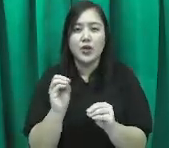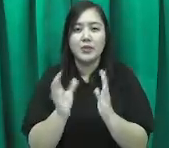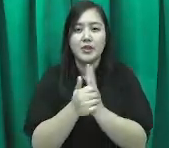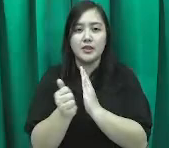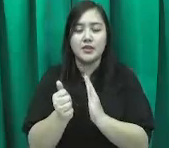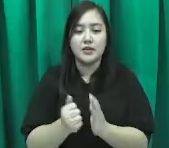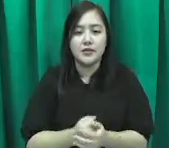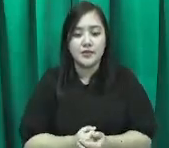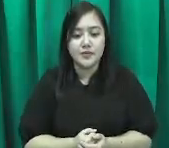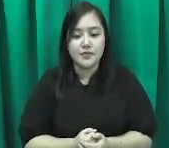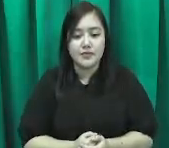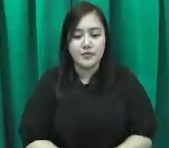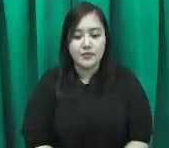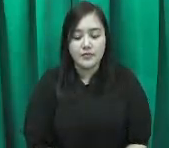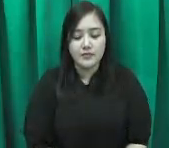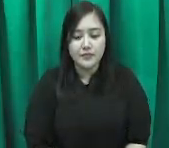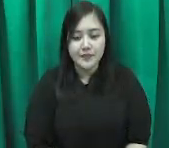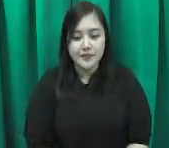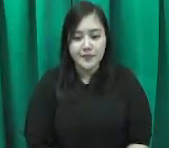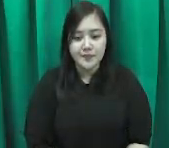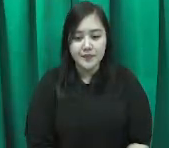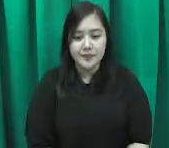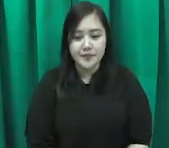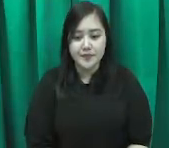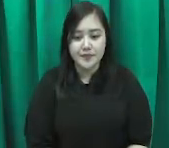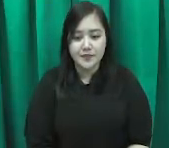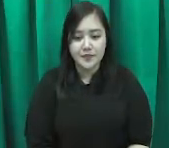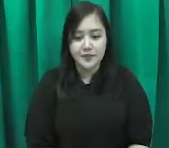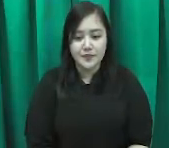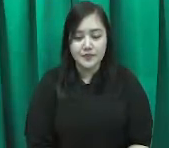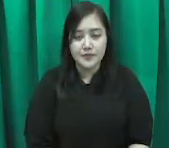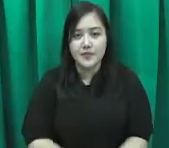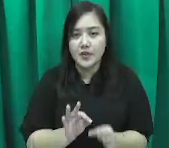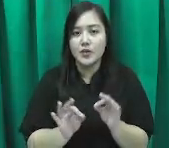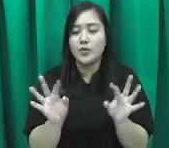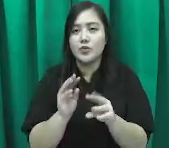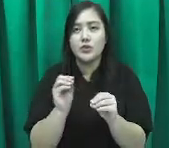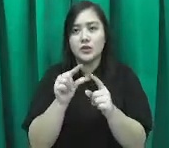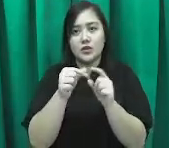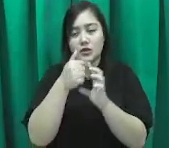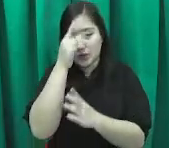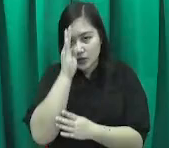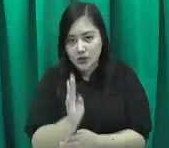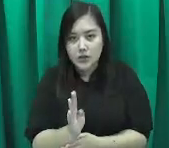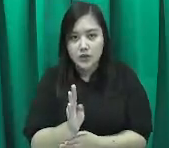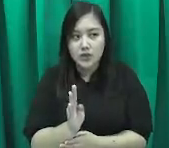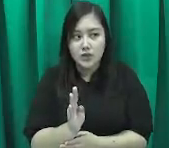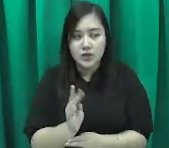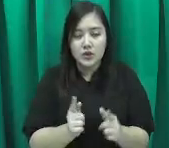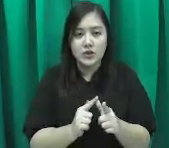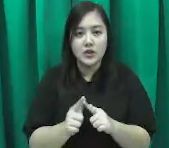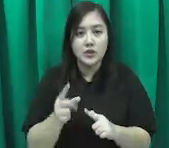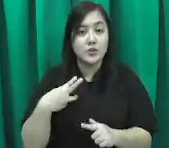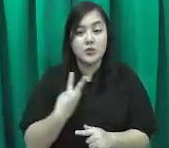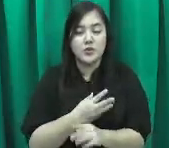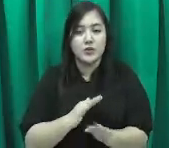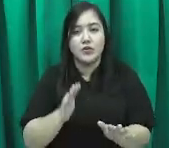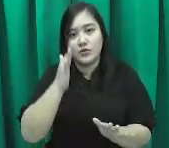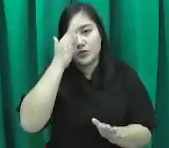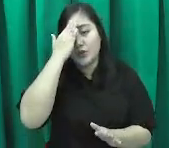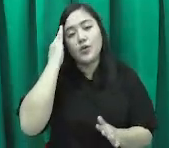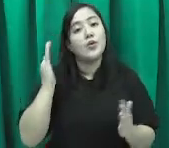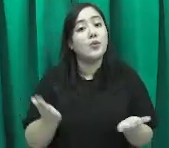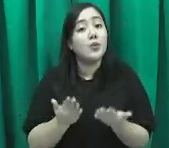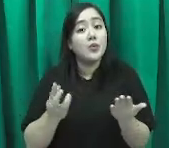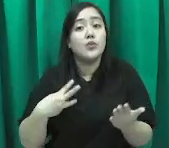saan papunta yung pamilya natin. Yes, sir. Kung wala ang Panginoon. Kung wala ang salita ng Diyos. Sir. Kung wala ang sibahan. Nasaan na tayo ngayon? Oo, nasaan na tayo ngayon?